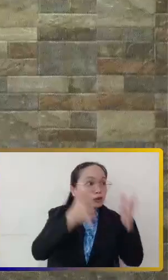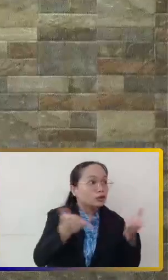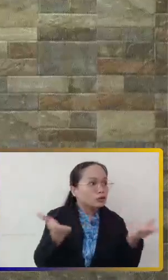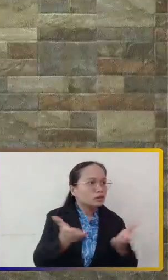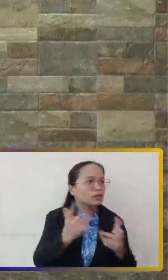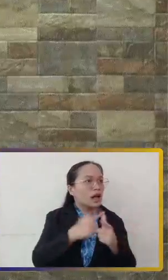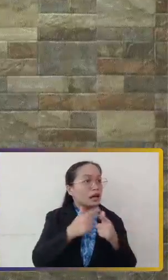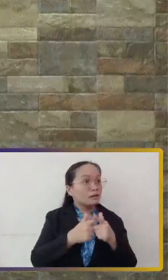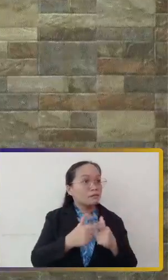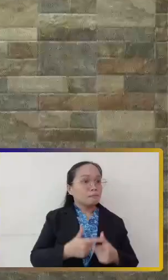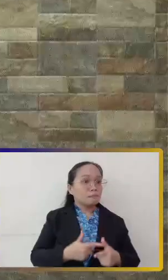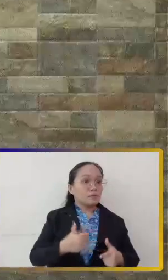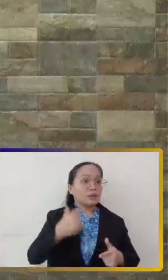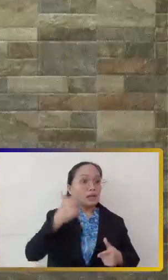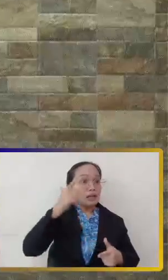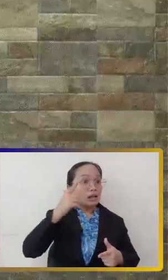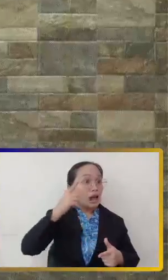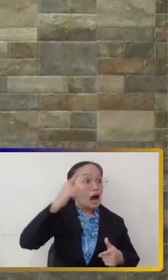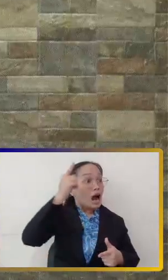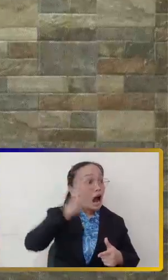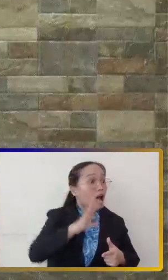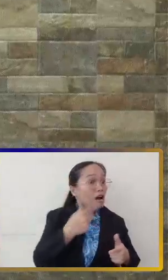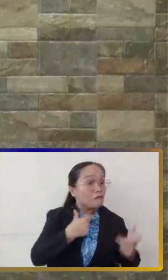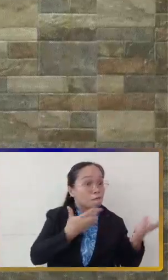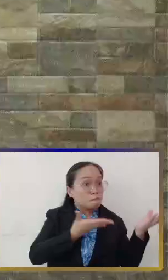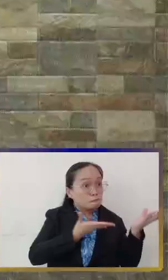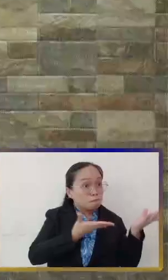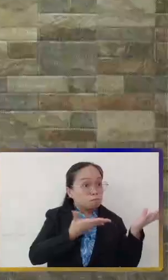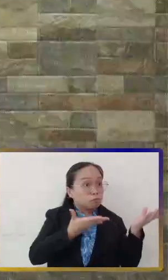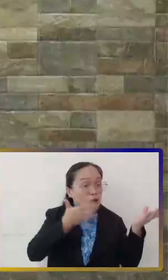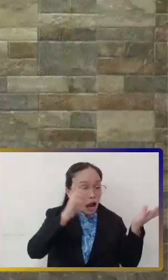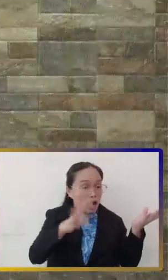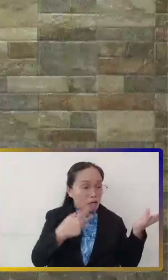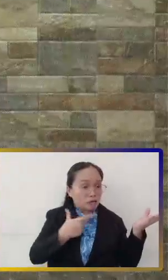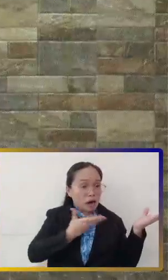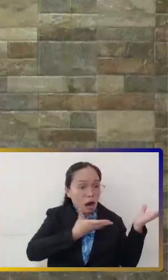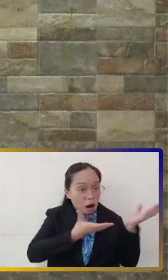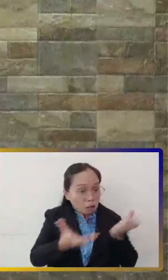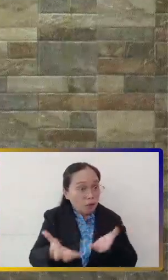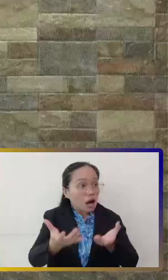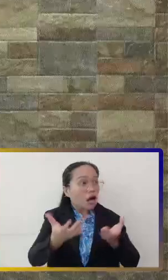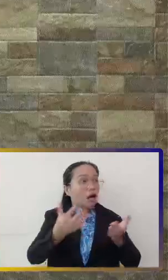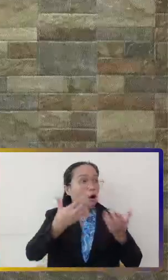Imagine, sineparate niya ang sarili ko, sarili niya for me to guide me.